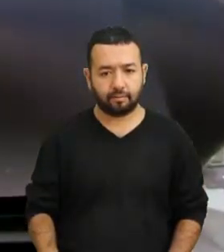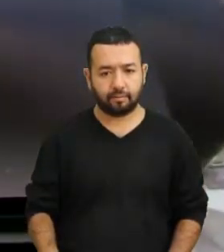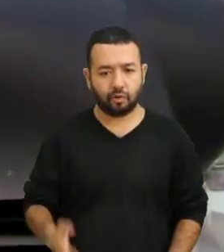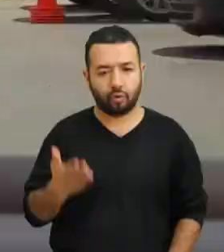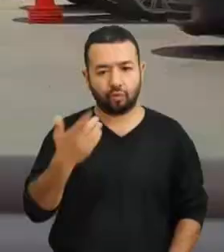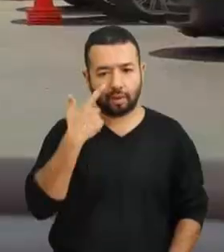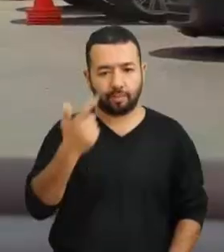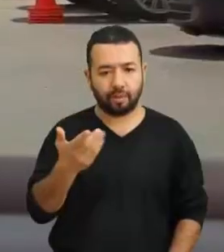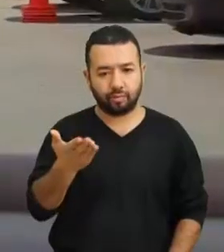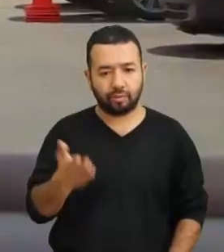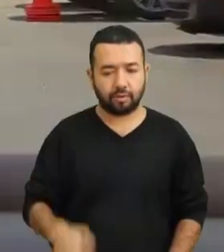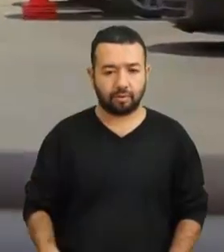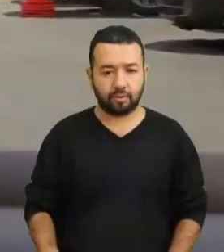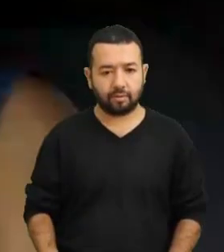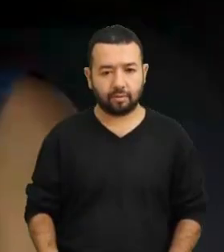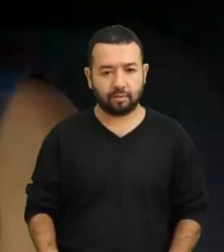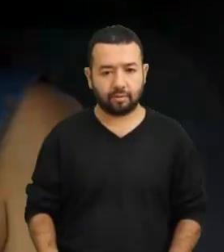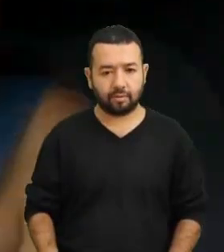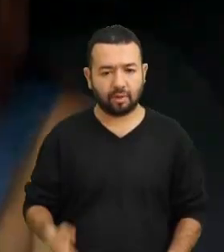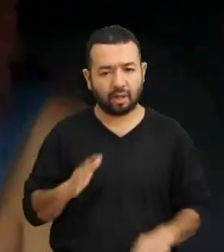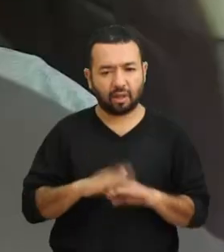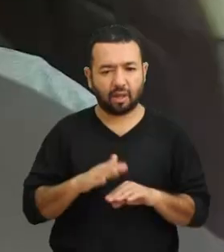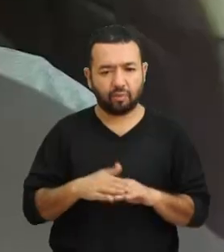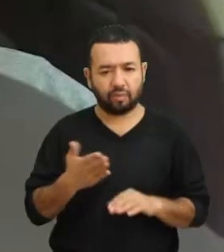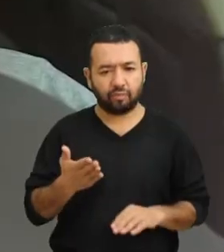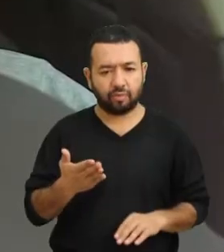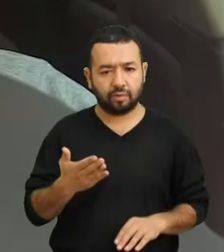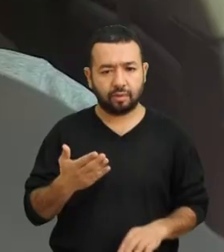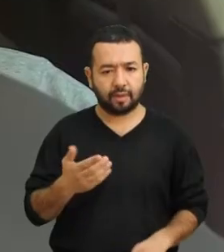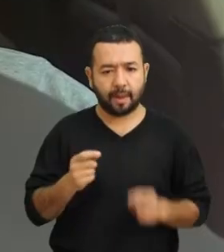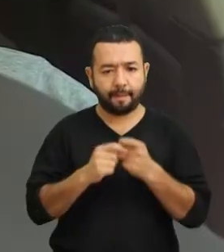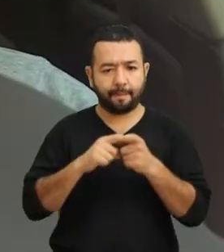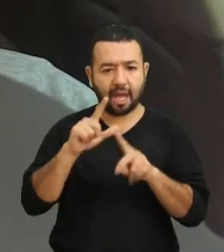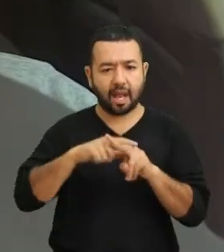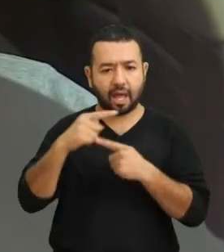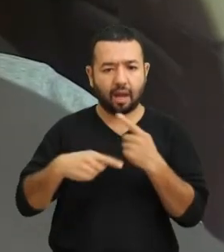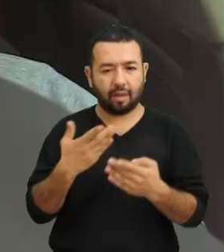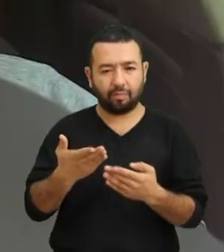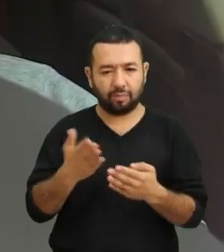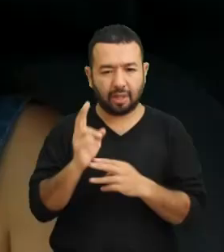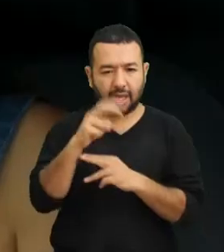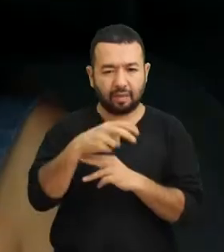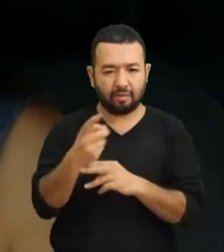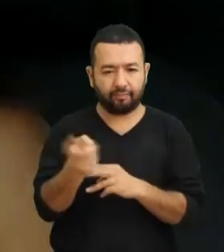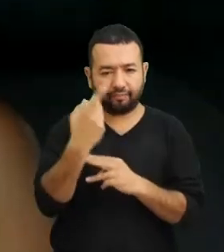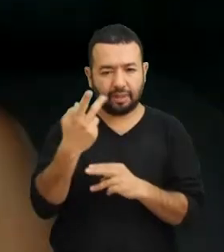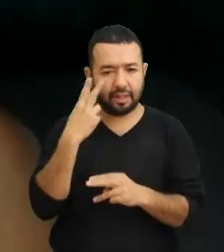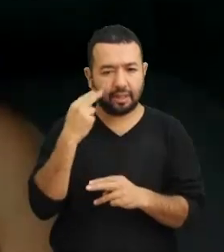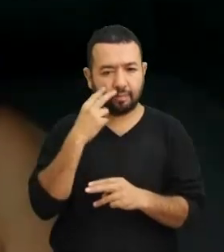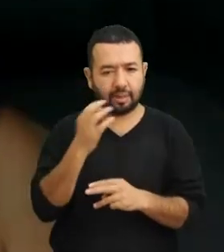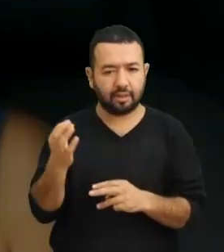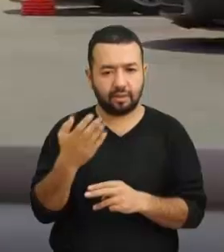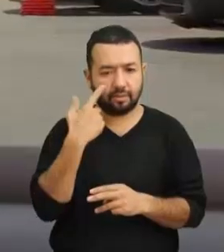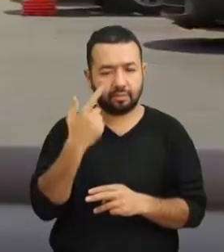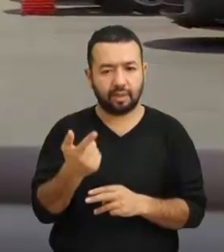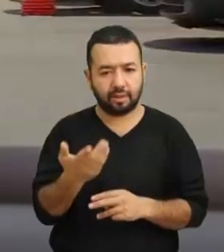Şuna bak şuna. Nurhan hıçkırdıkça poposu yukarıya kalkıyor. Ne yapıyor bu? Belasını arıyor. Şunun yaptığı harekete bakar mısın bir? Terbiyesize